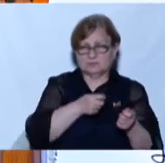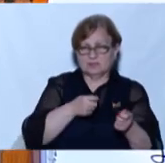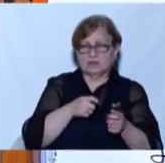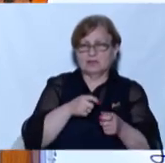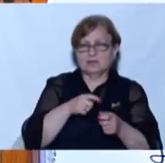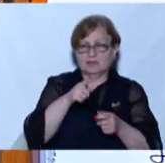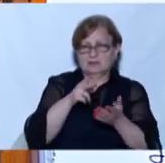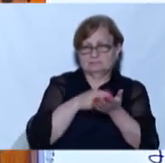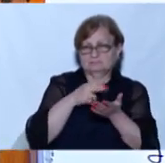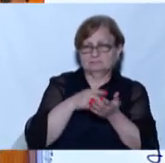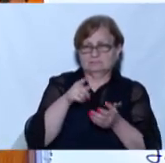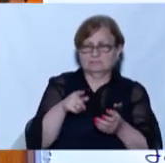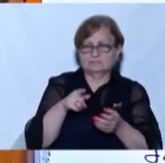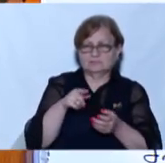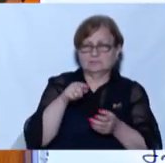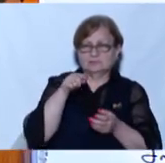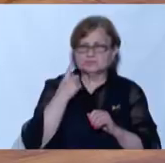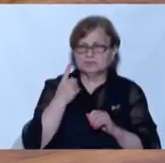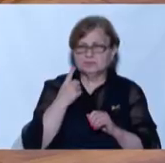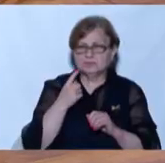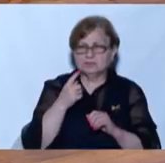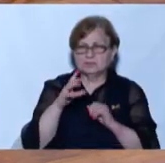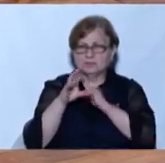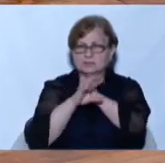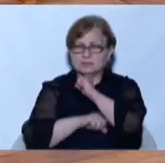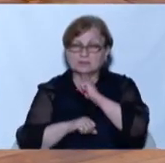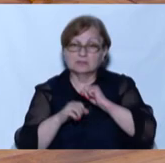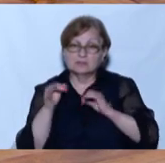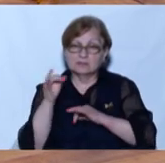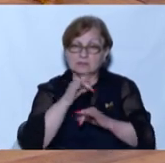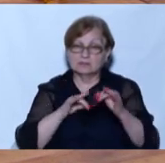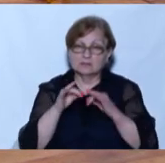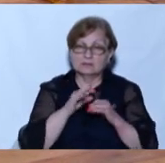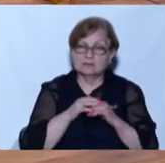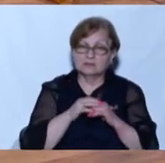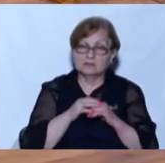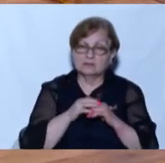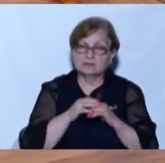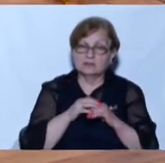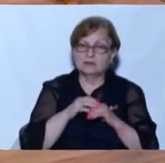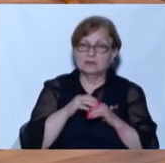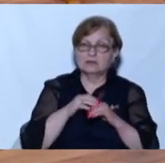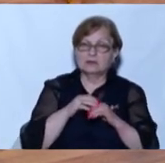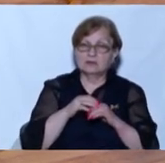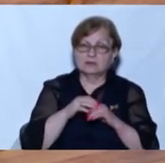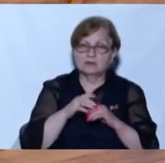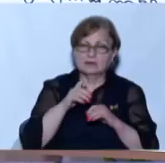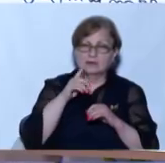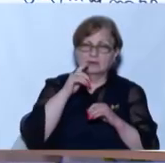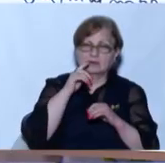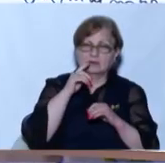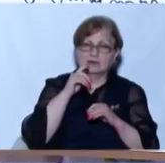უძლავრესი, რასაც ეფუძნება ქართული აზროვნება და ბოლოს ესე იგი საუბრობს ამაზე და ამბობს, რომ ღრმა შევავეთ ეს წიგნი არ